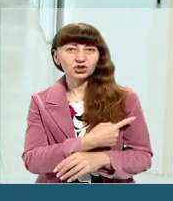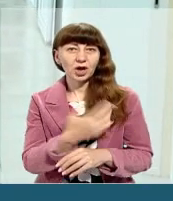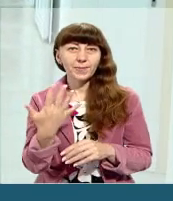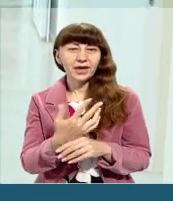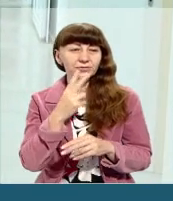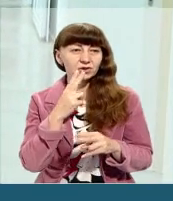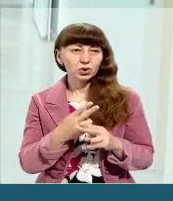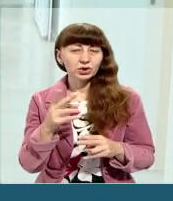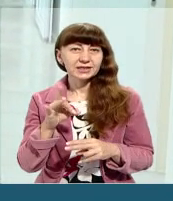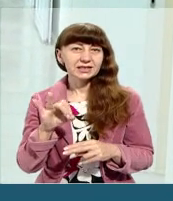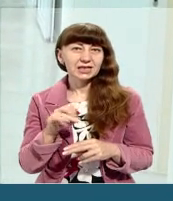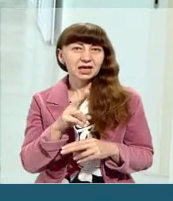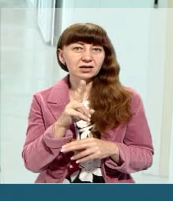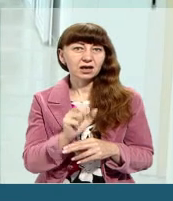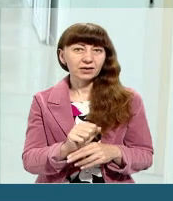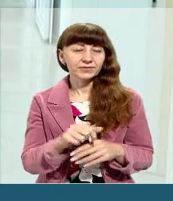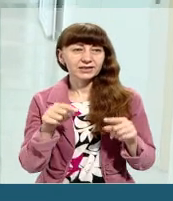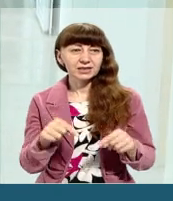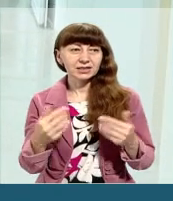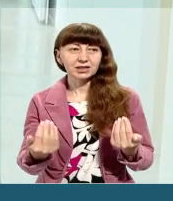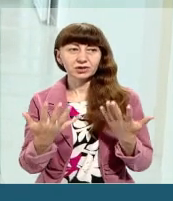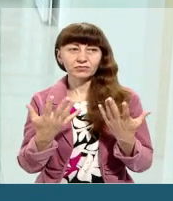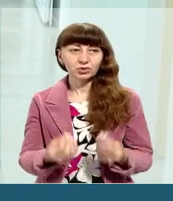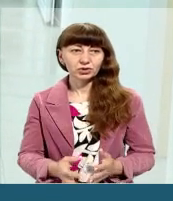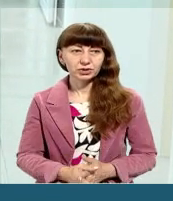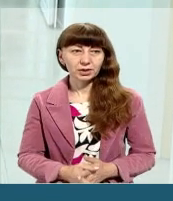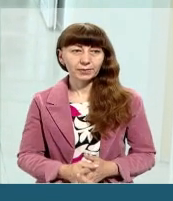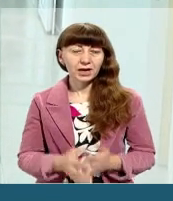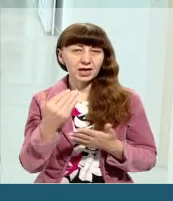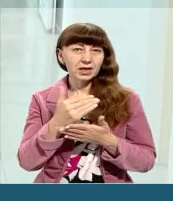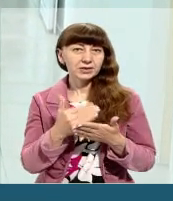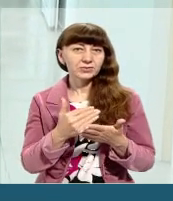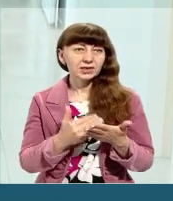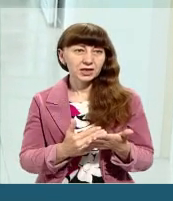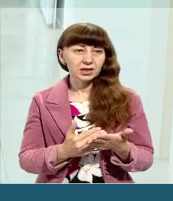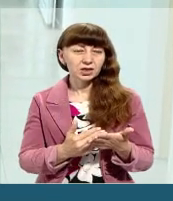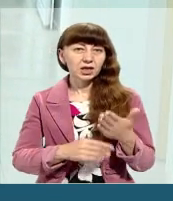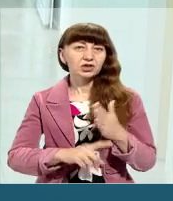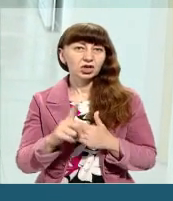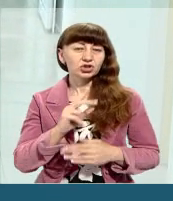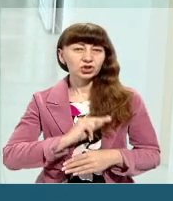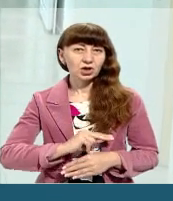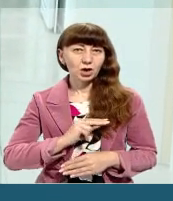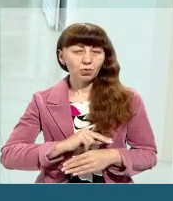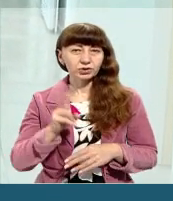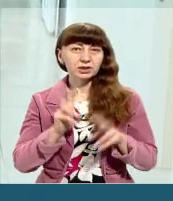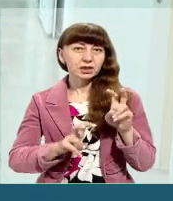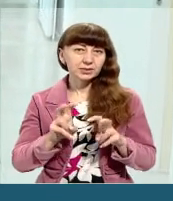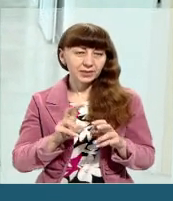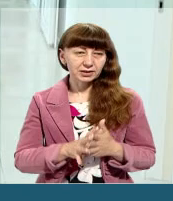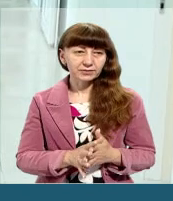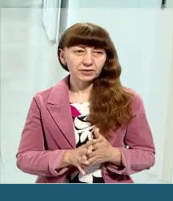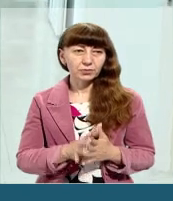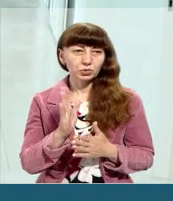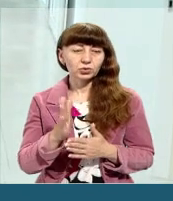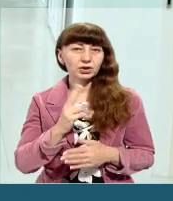и санитарка. Здесь у нас на сегодняшний день уже штатное расписание, значит, мы рассматриваем, значит, будет